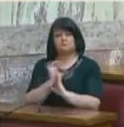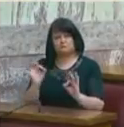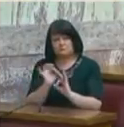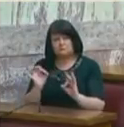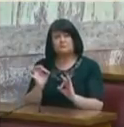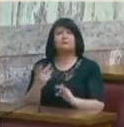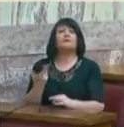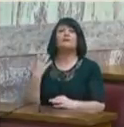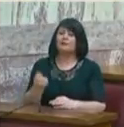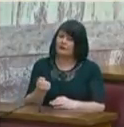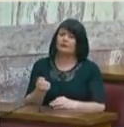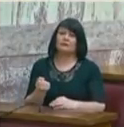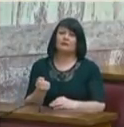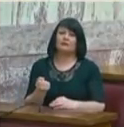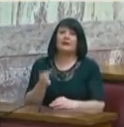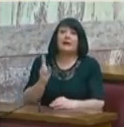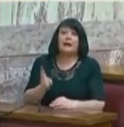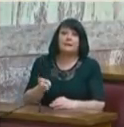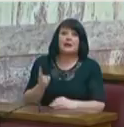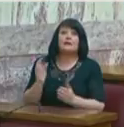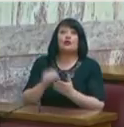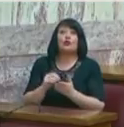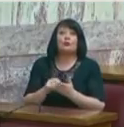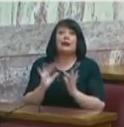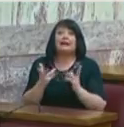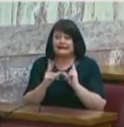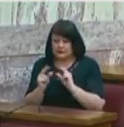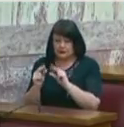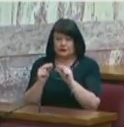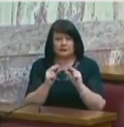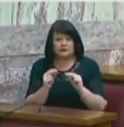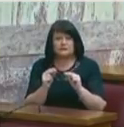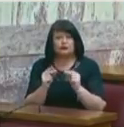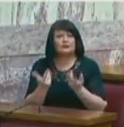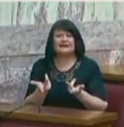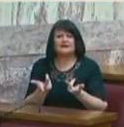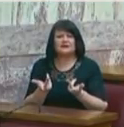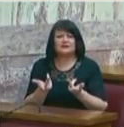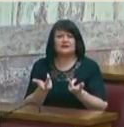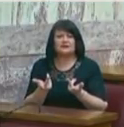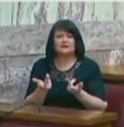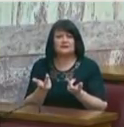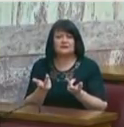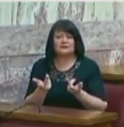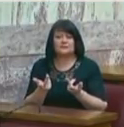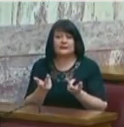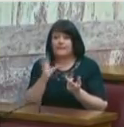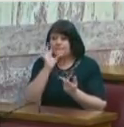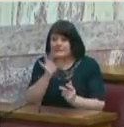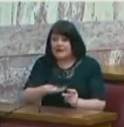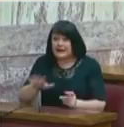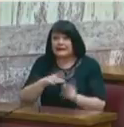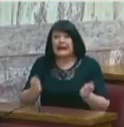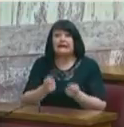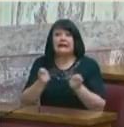ότι υπάρχει ο κίνδυνος για άλλη μια φορά να μην συζητούμε έχοντας μπροστά μας τα πραγματικά δεδομένα. Δεν